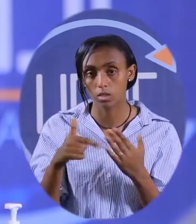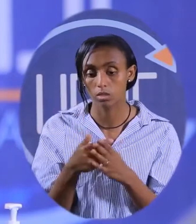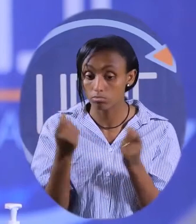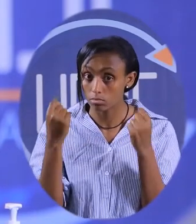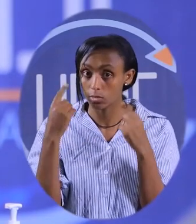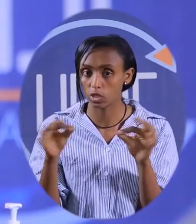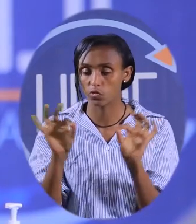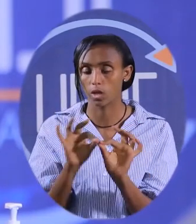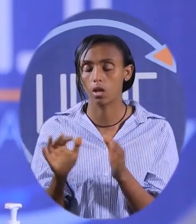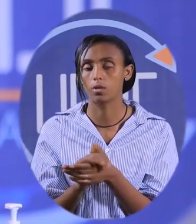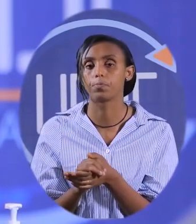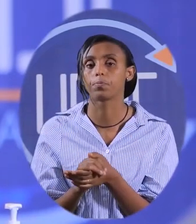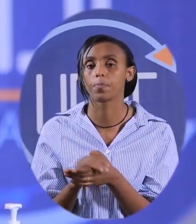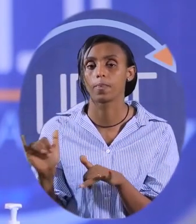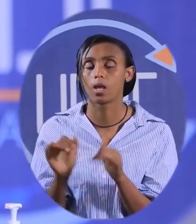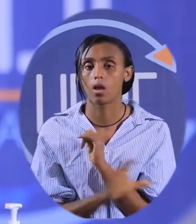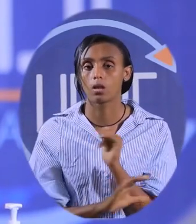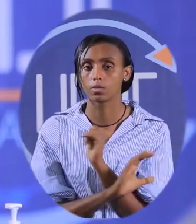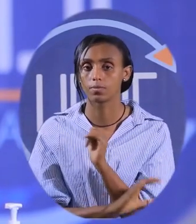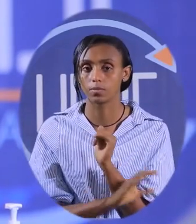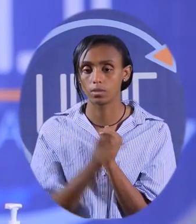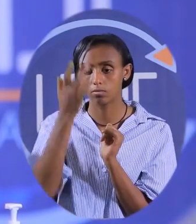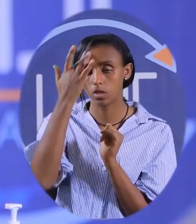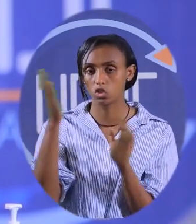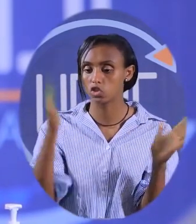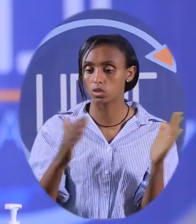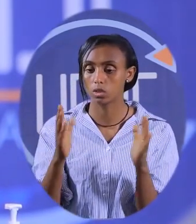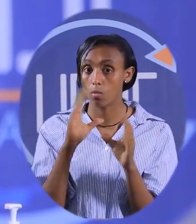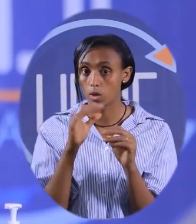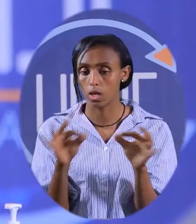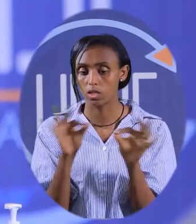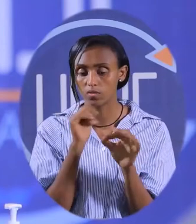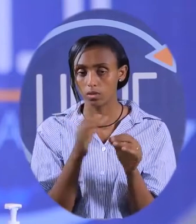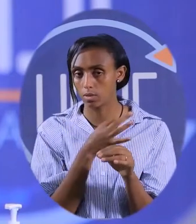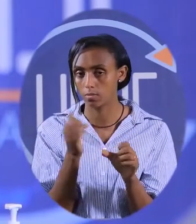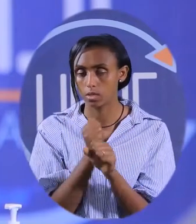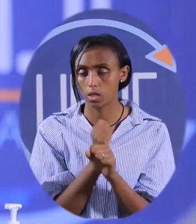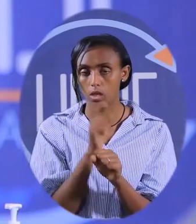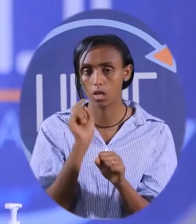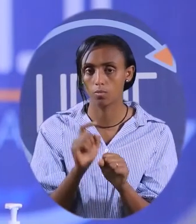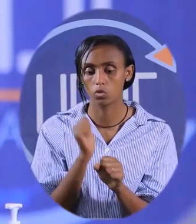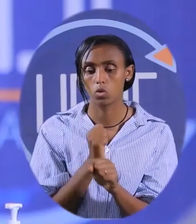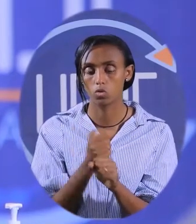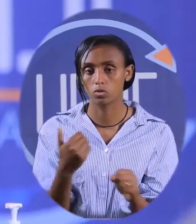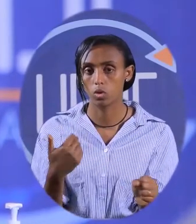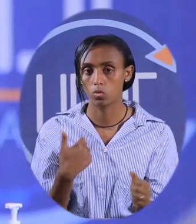አፕ፣ መንቃት አለብን እንደ ሀገር። ምን ብለን ችግር አይደለም ሁሌ ማውራት ያለብን። እና በደንብ መሰራት ያለባቸው ስራዎች አሉ። ባለሙያ